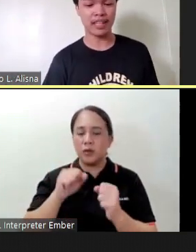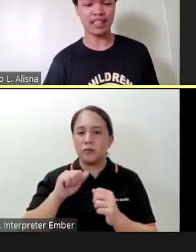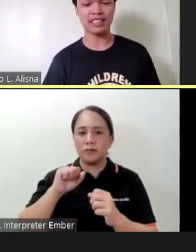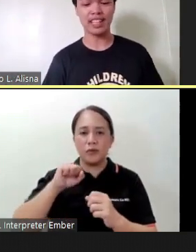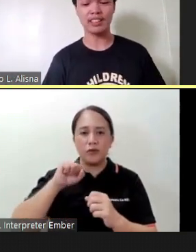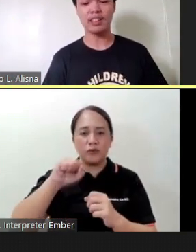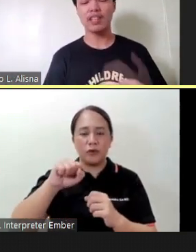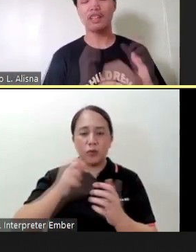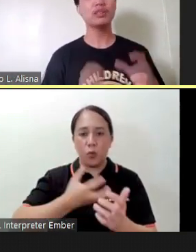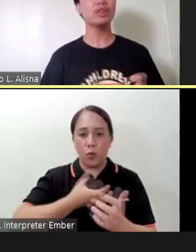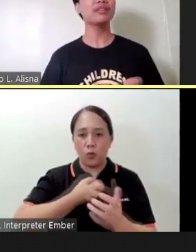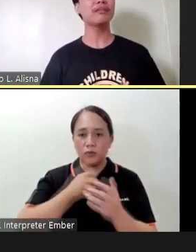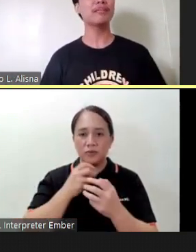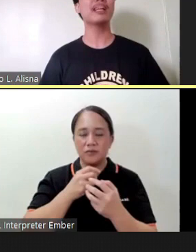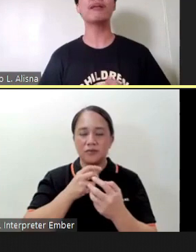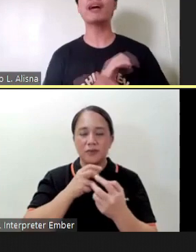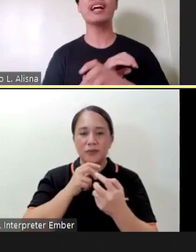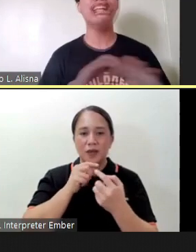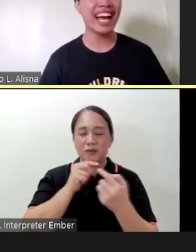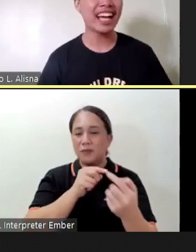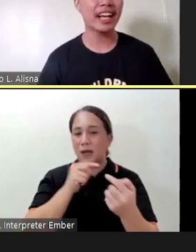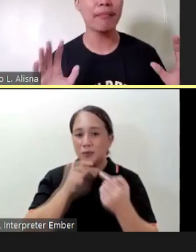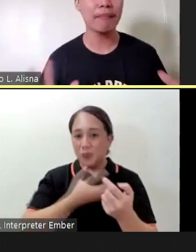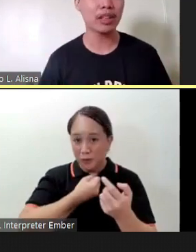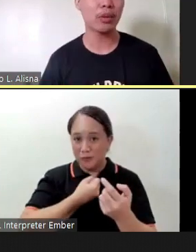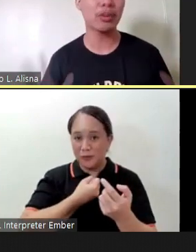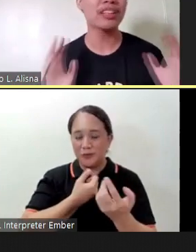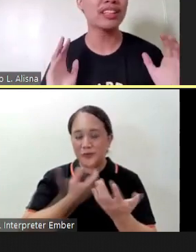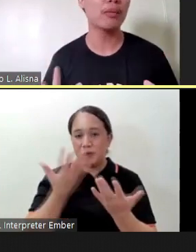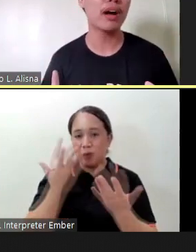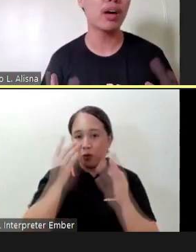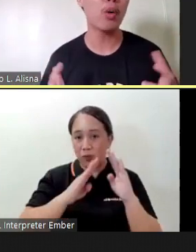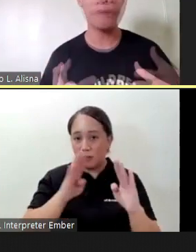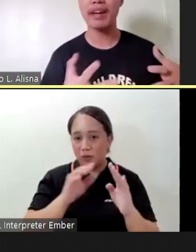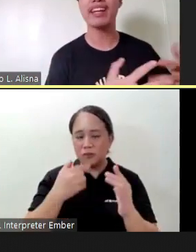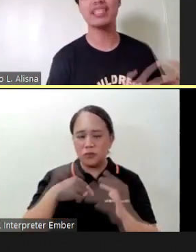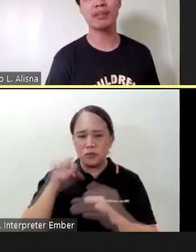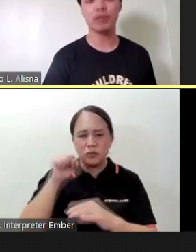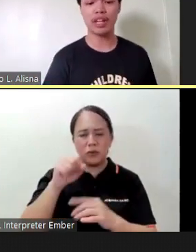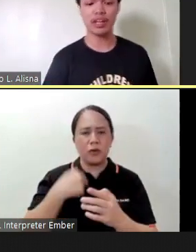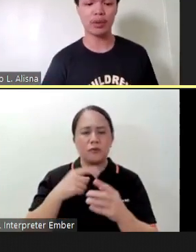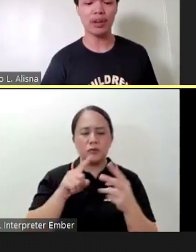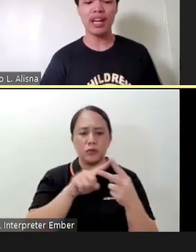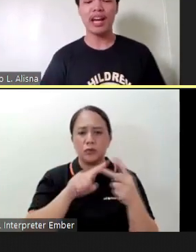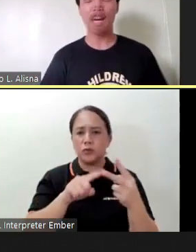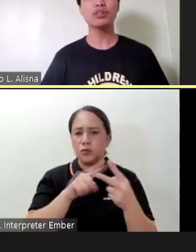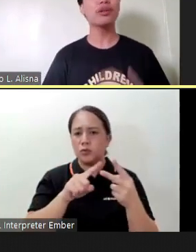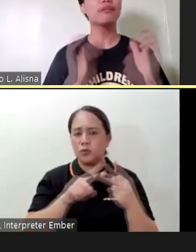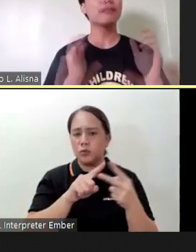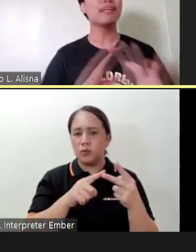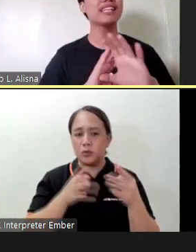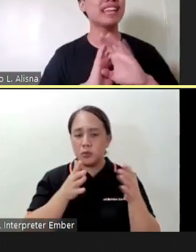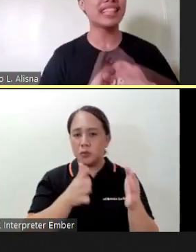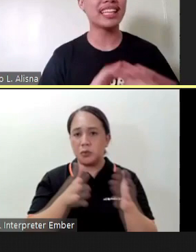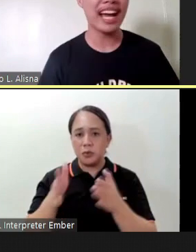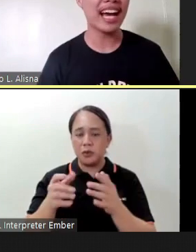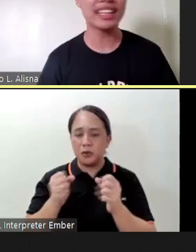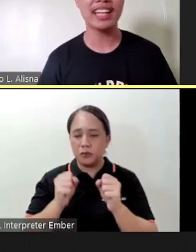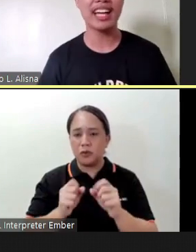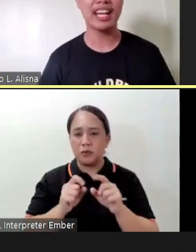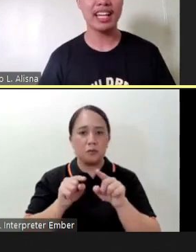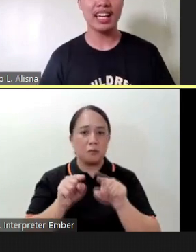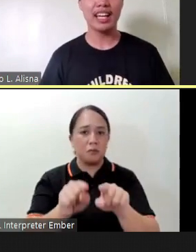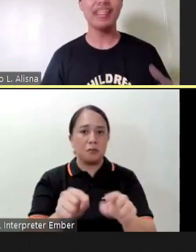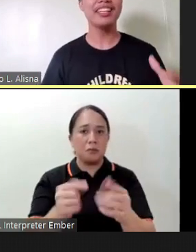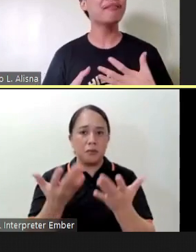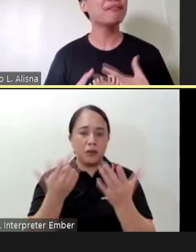battles and gusto ko sabihin na napakaganda ng efekto ng dalawang coping mechanism po na ito at gusto ko rin po sabihin sa ating lahat